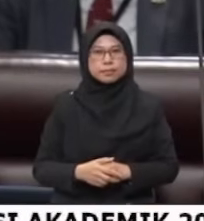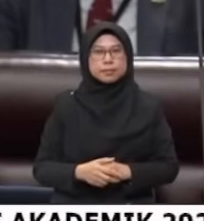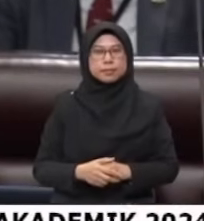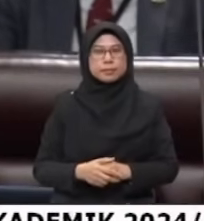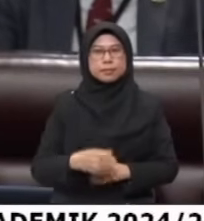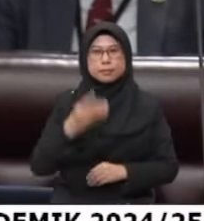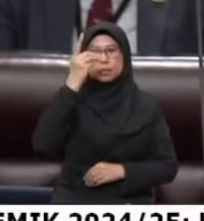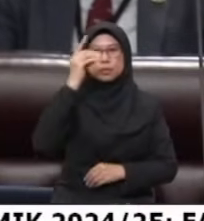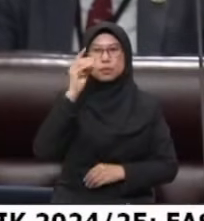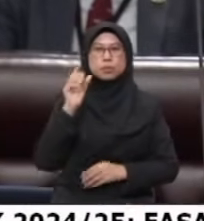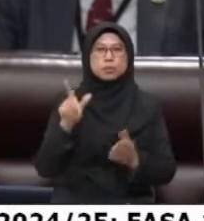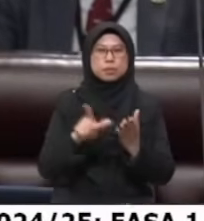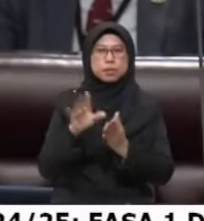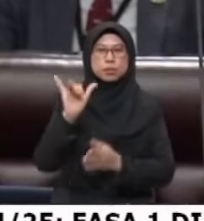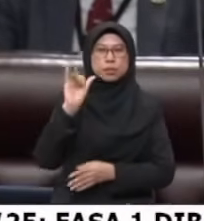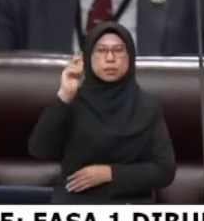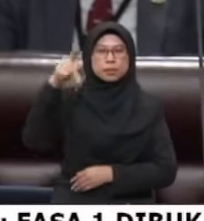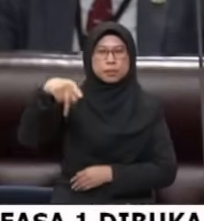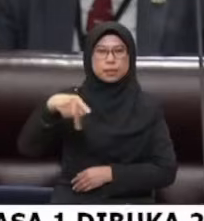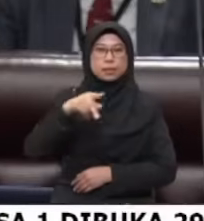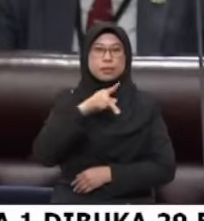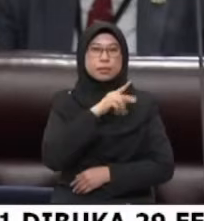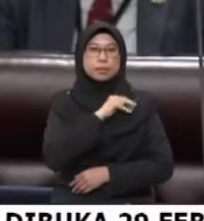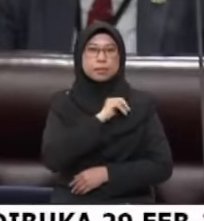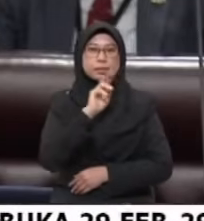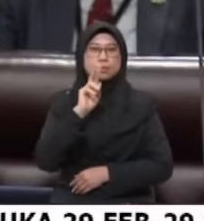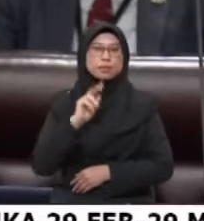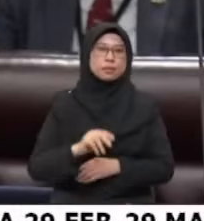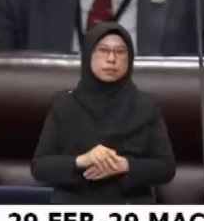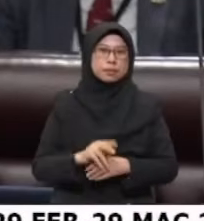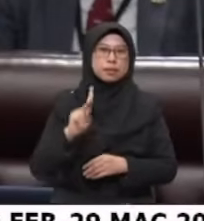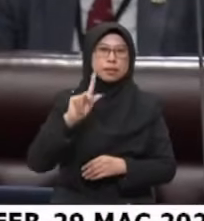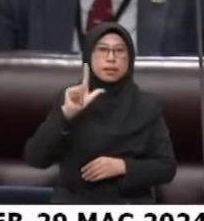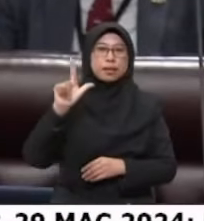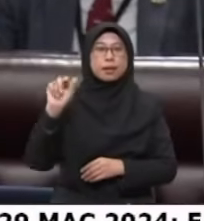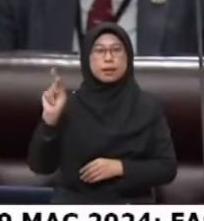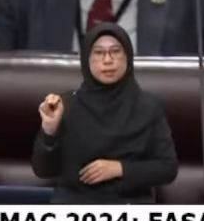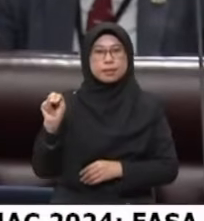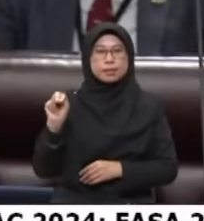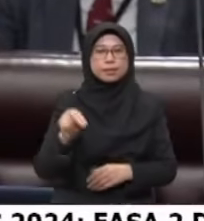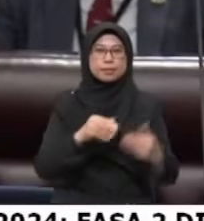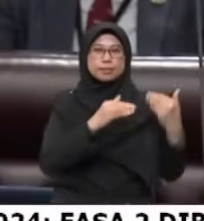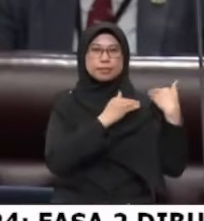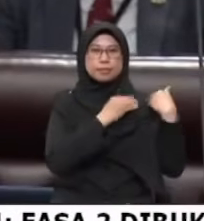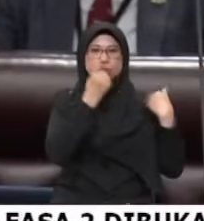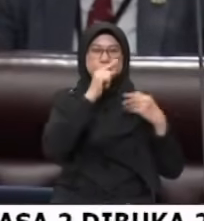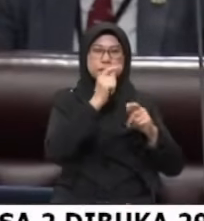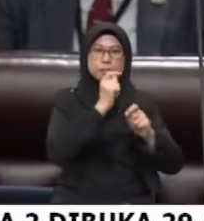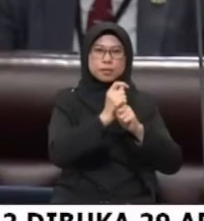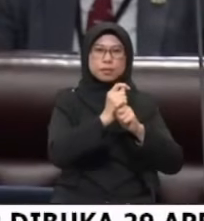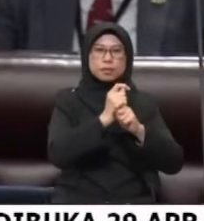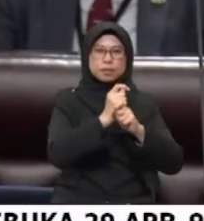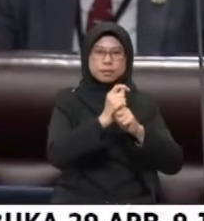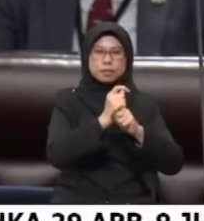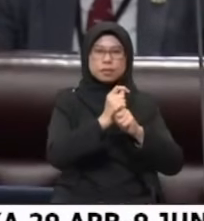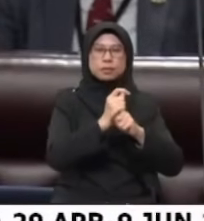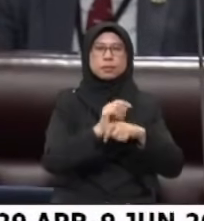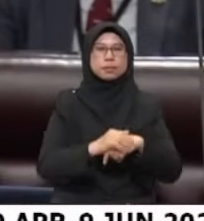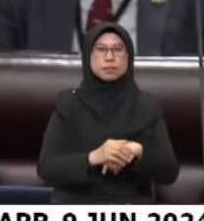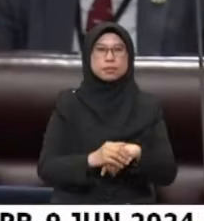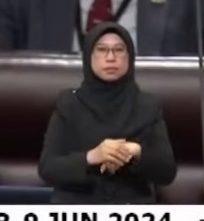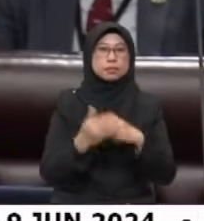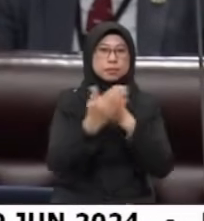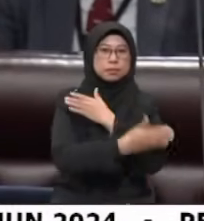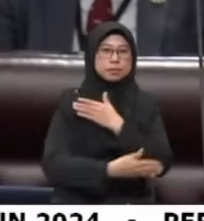Seri yang dipertua timbal dipertua Kementerian Luar Negeri berperanan dan bertanggungjawab mempertahankan kedaulatan negara